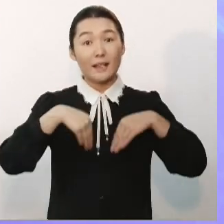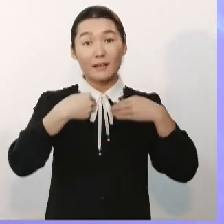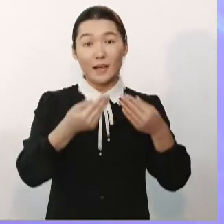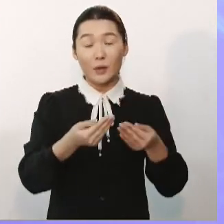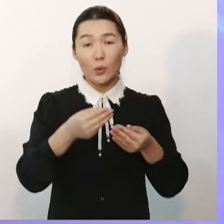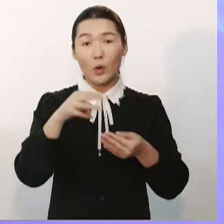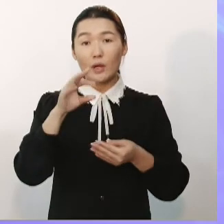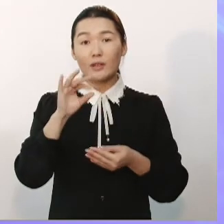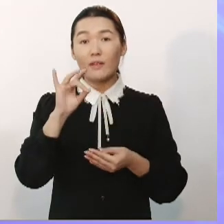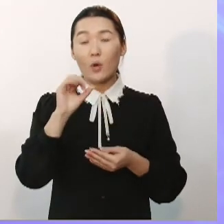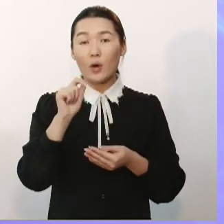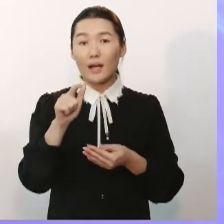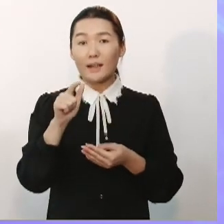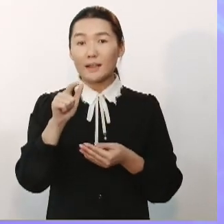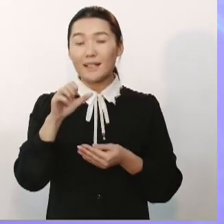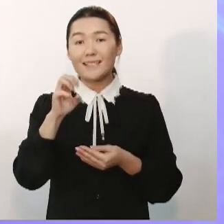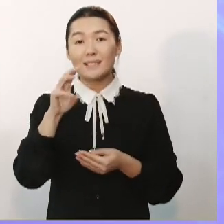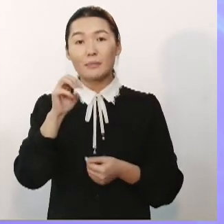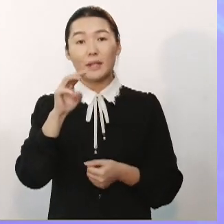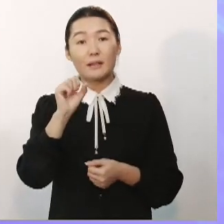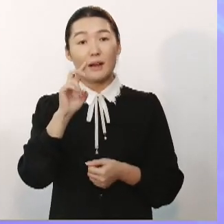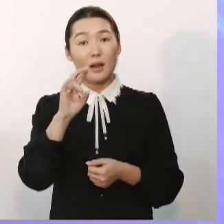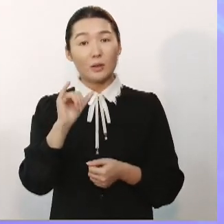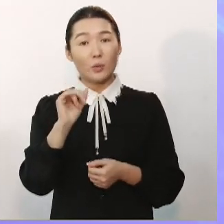творог, сметану, кефир.